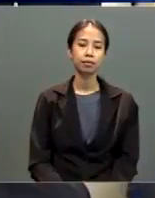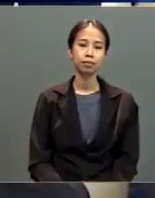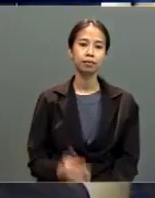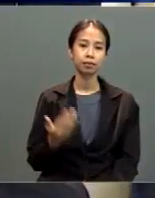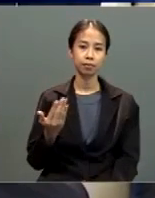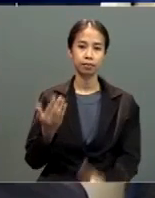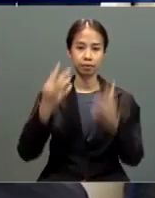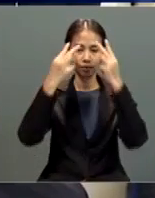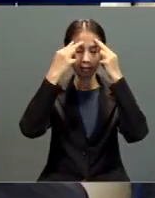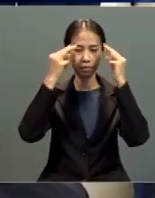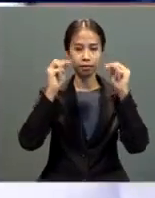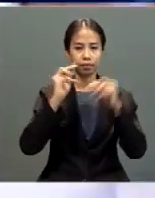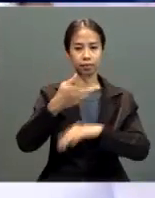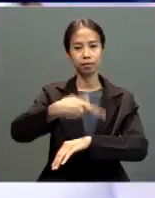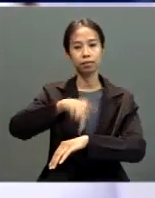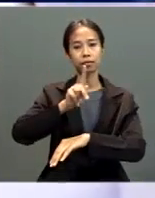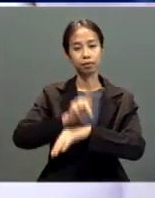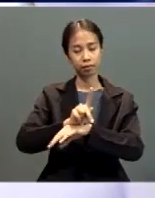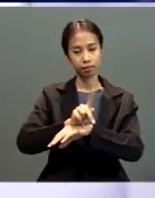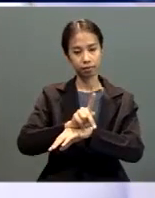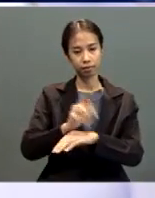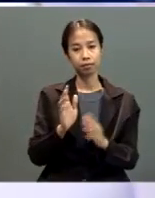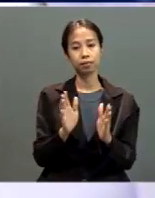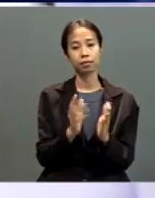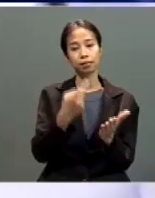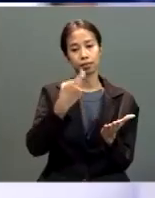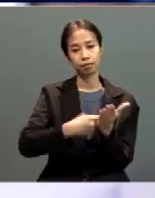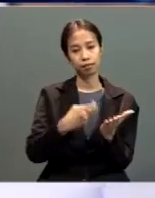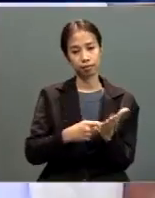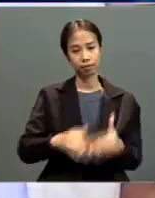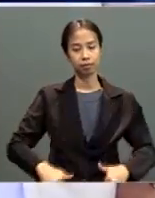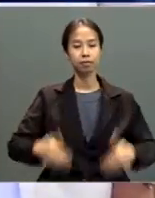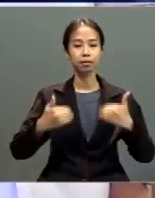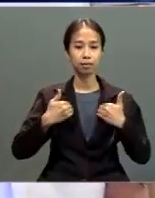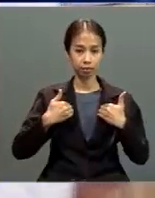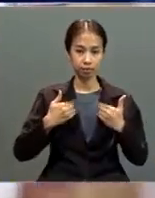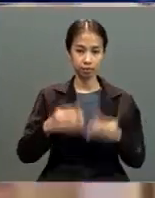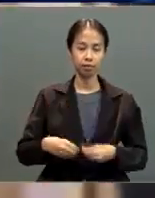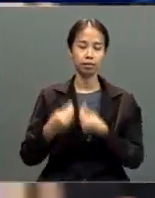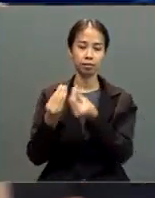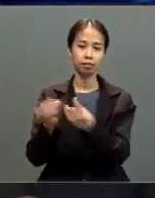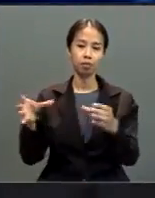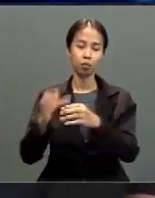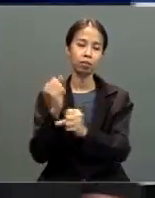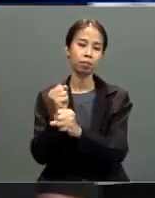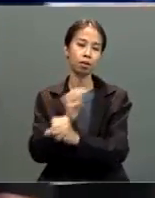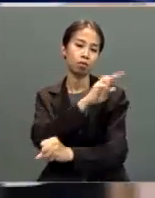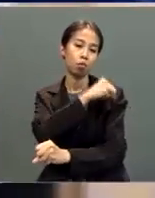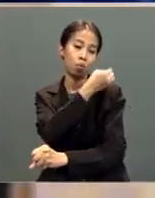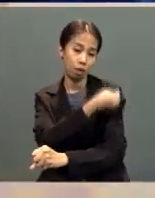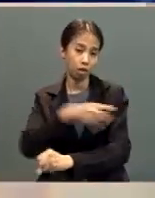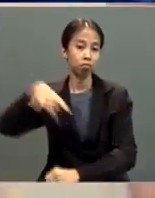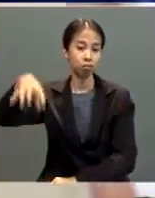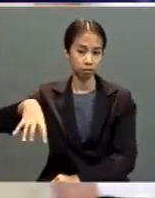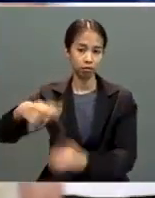พลเอกประยุทธ์จันทร์โอชานายกรัฐมนตรีเป็นประธานส่งมอบกรมธรรม์ประกันชีวิตให้กับบุคลากรทางการแพทย์และสาธารณสุขครับพร้อมกับมอบก